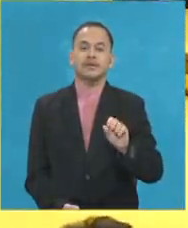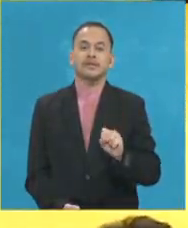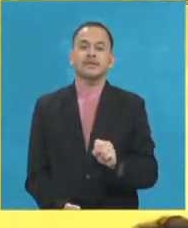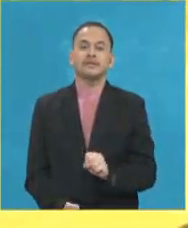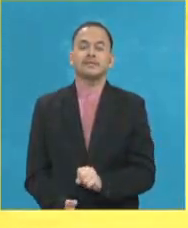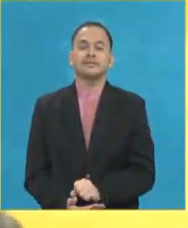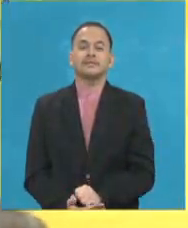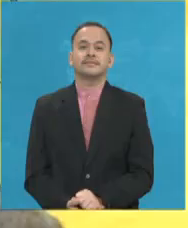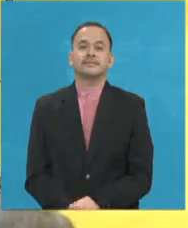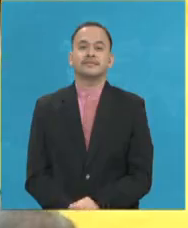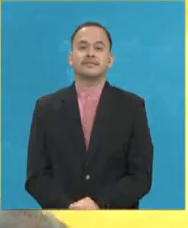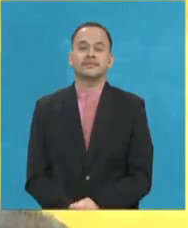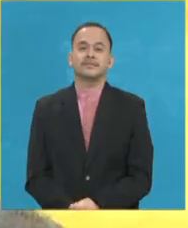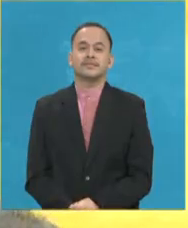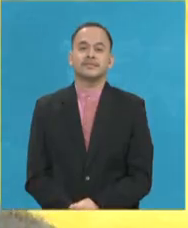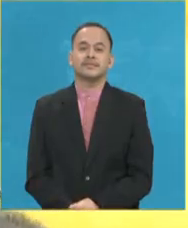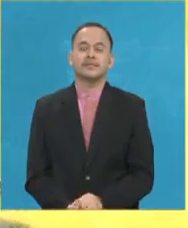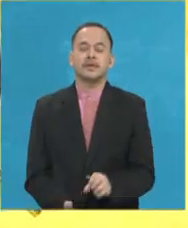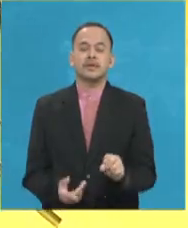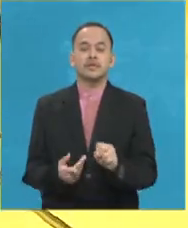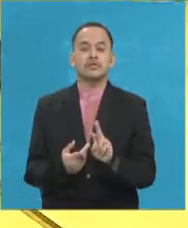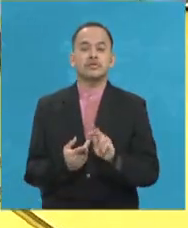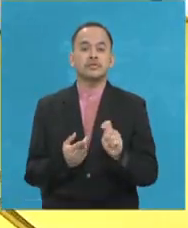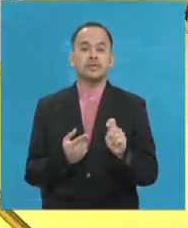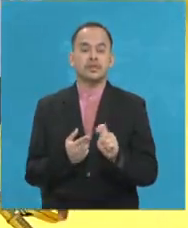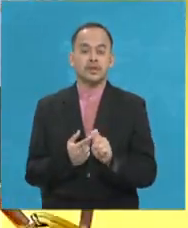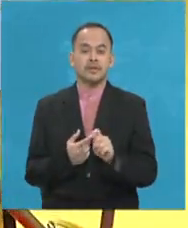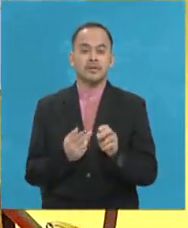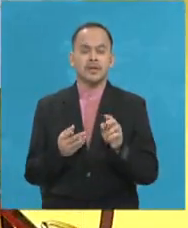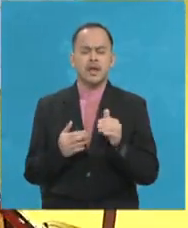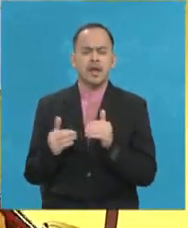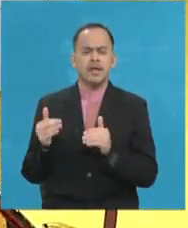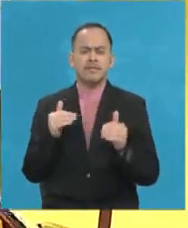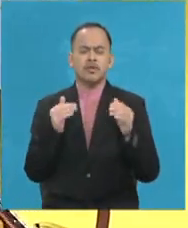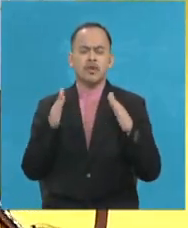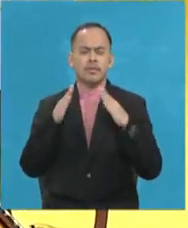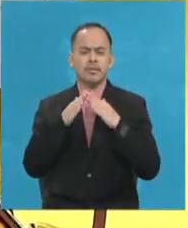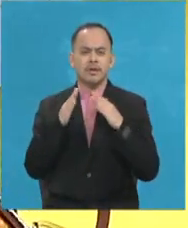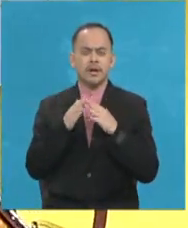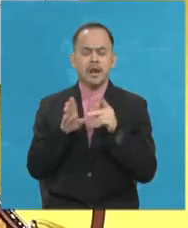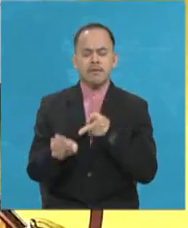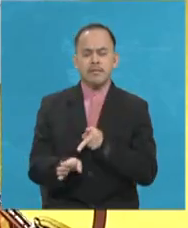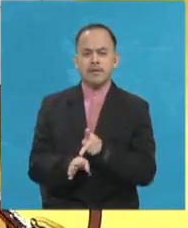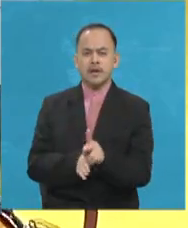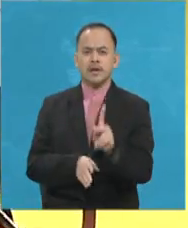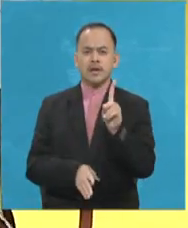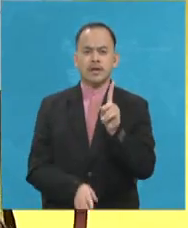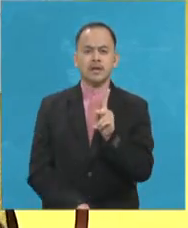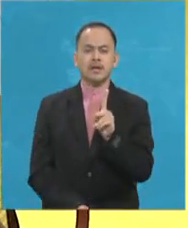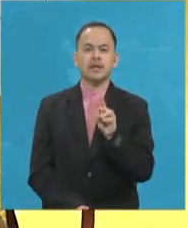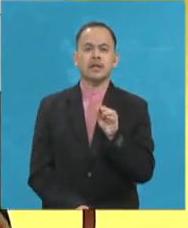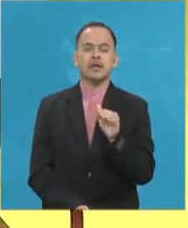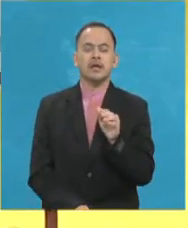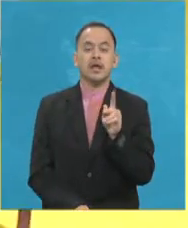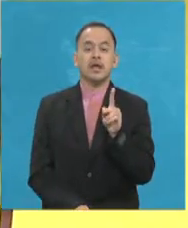Dato seri Setiawan Haji Zakaria siose tetap infrastruktur Perumahan dan profesional Kementerian